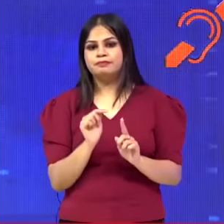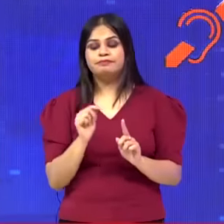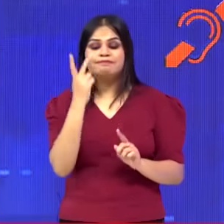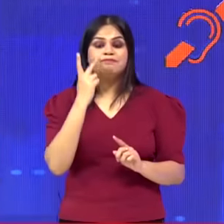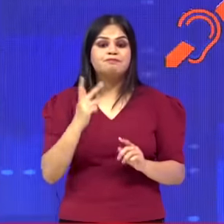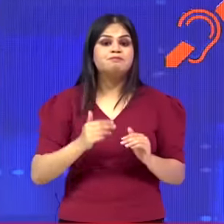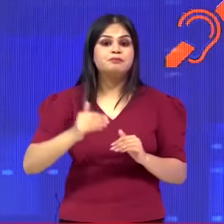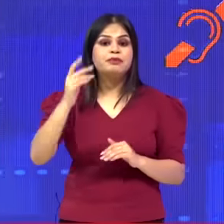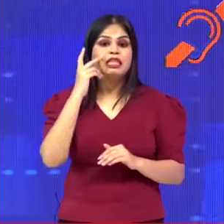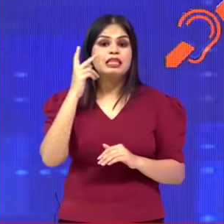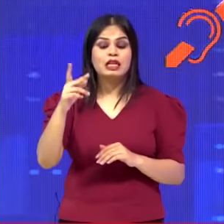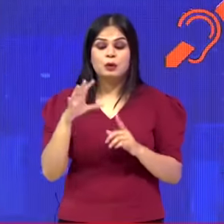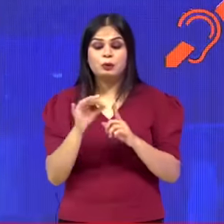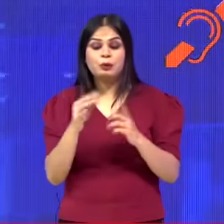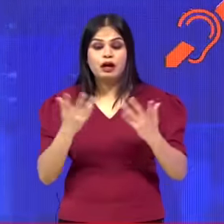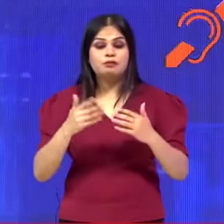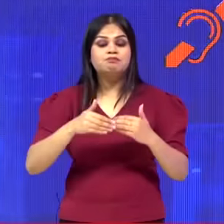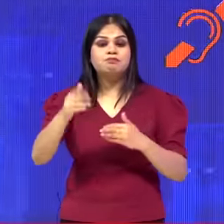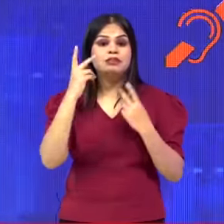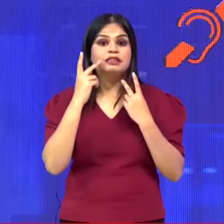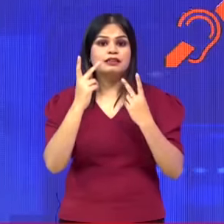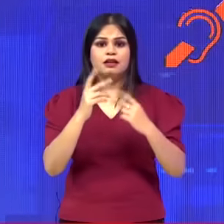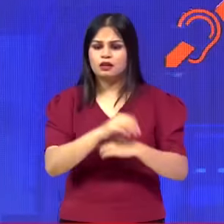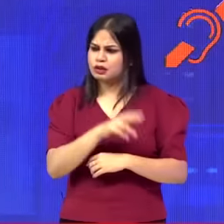देखेंगे सर क्या करें।